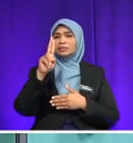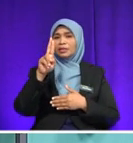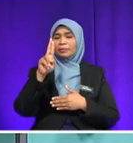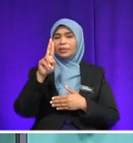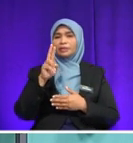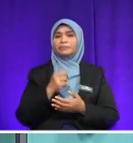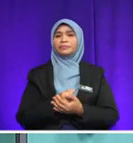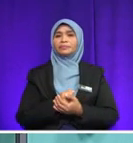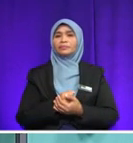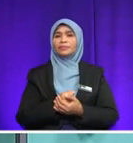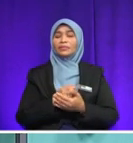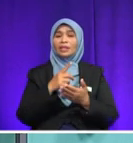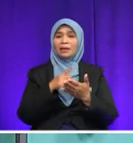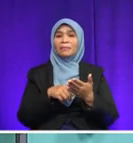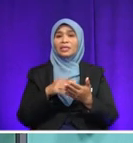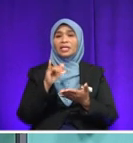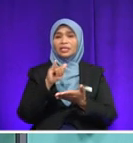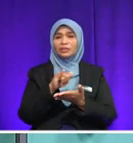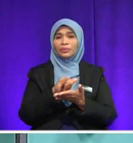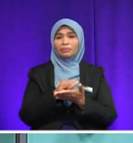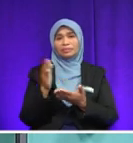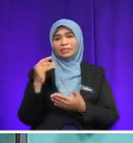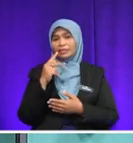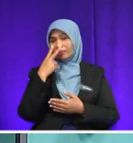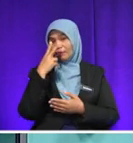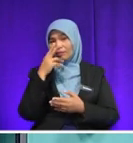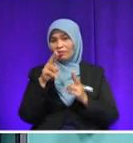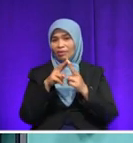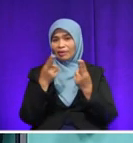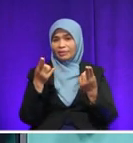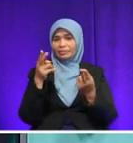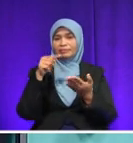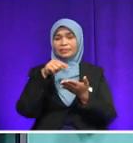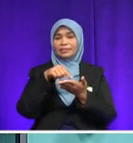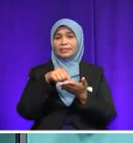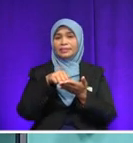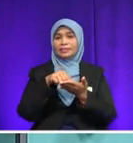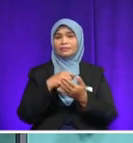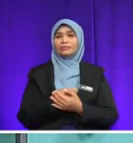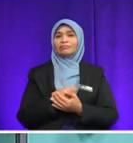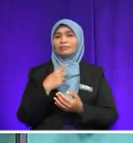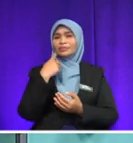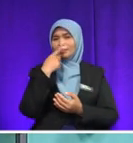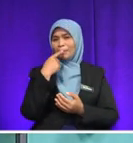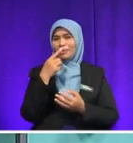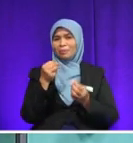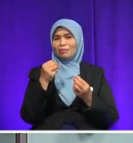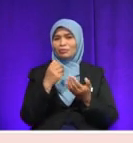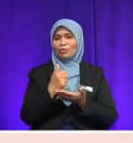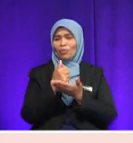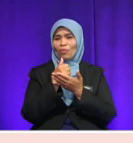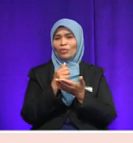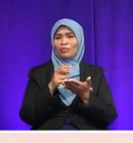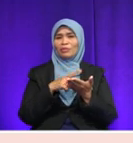Anhu oke apa dia dia Mari kita lihat ya eee siapa Nak Tolong baca nih ah ini memang memang